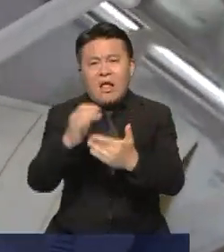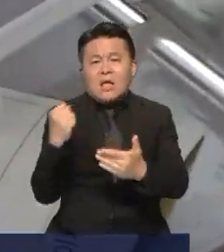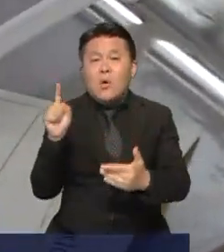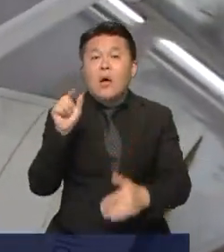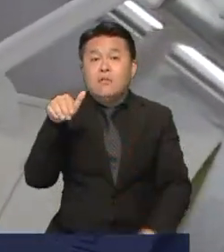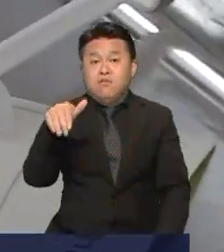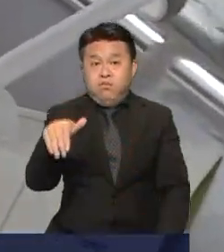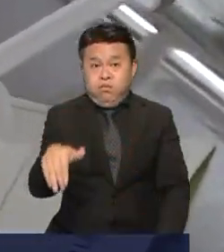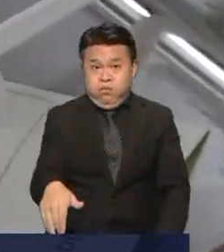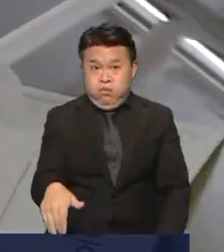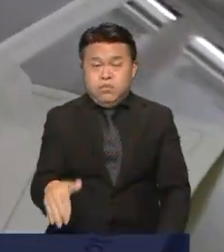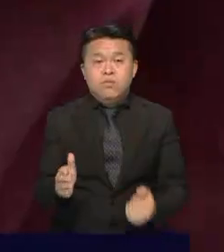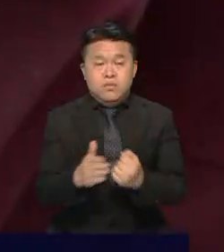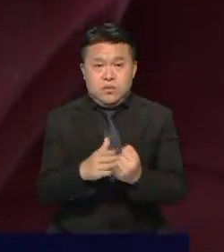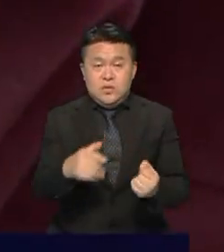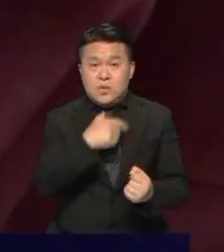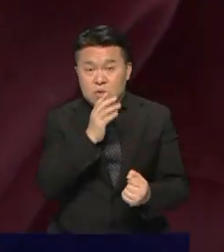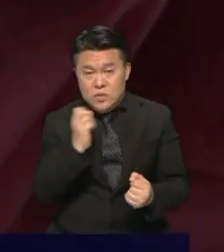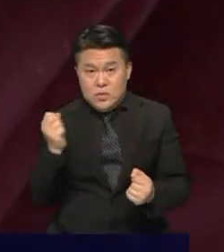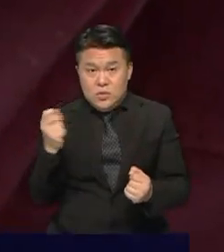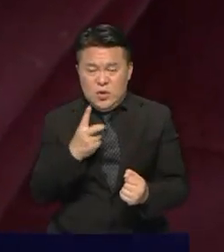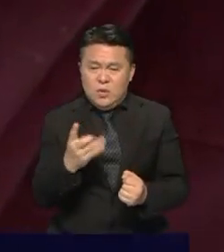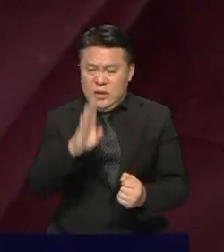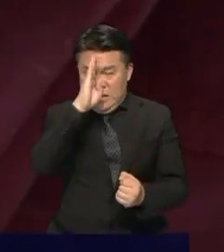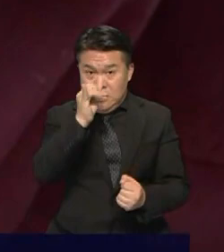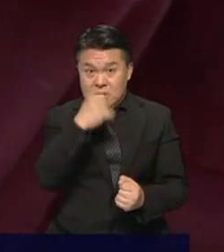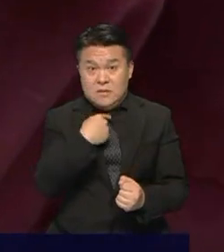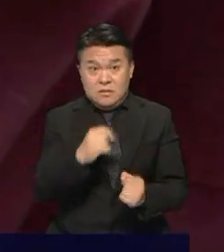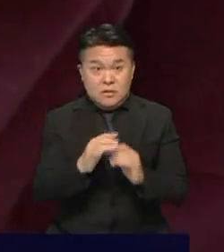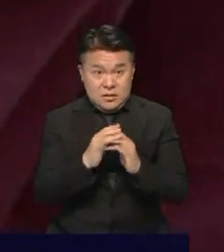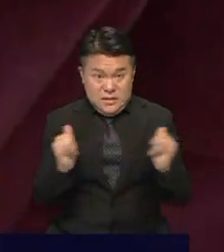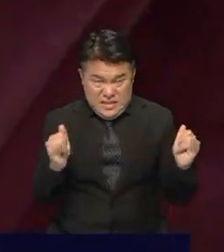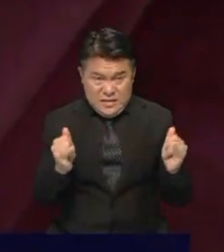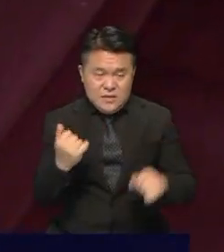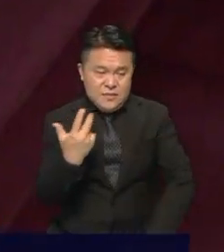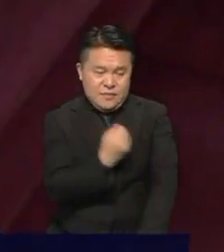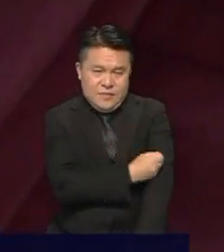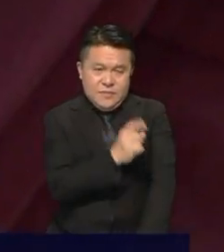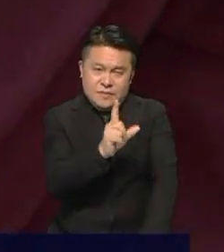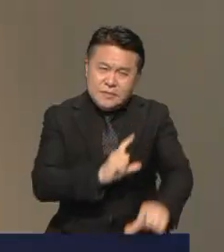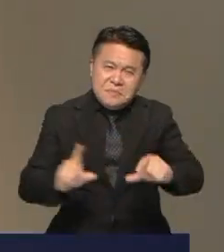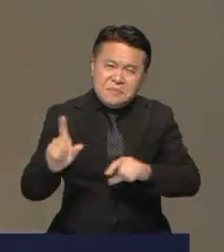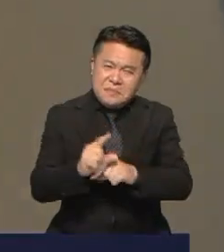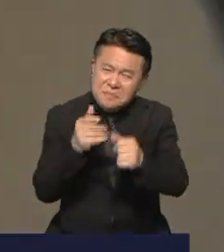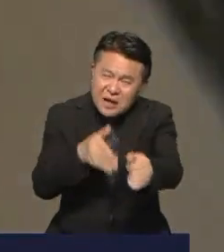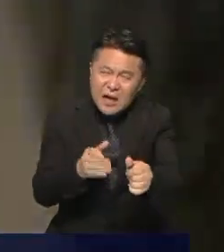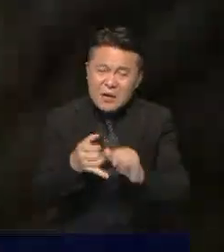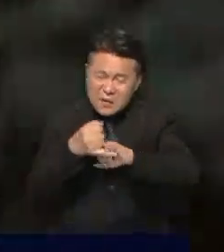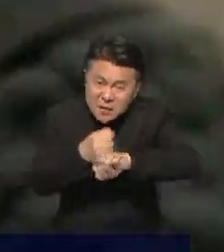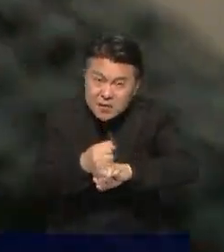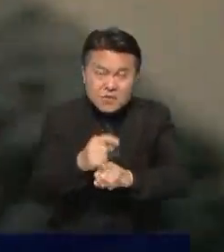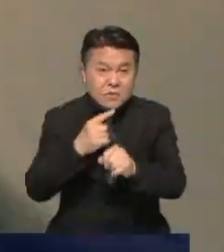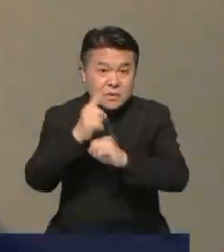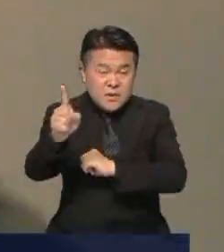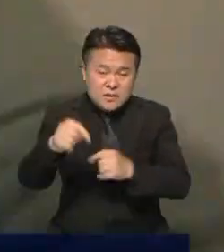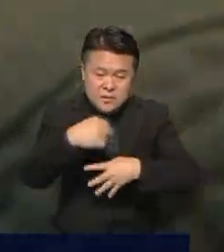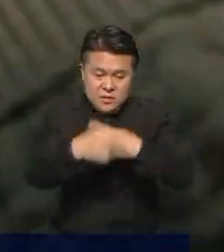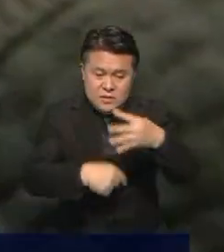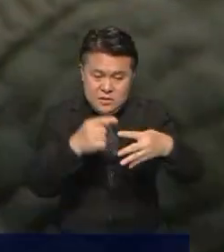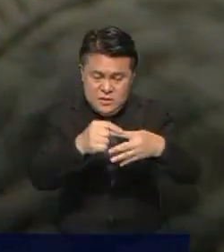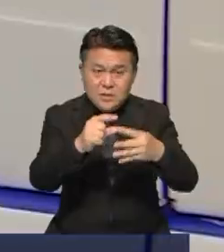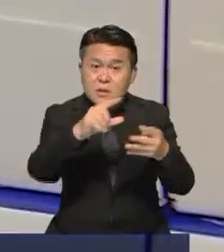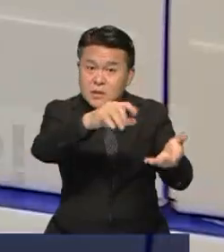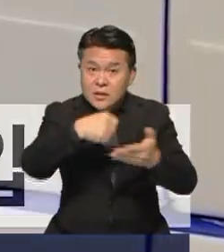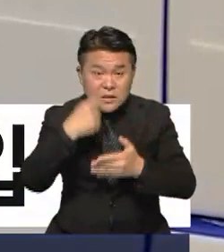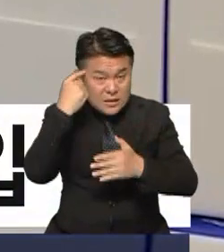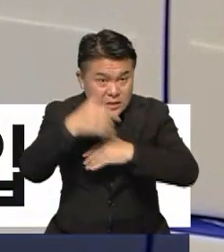만큼 고위험군이나 기저질환 보유자는 반드시 추가 접종을 권고했습니다. 정부는 내년 1분기 도입